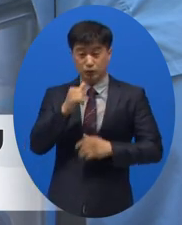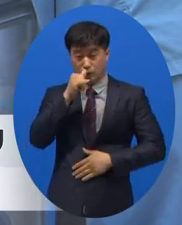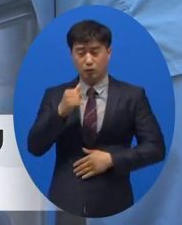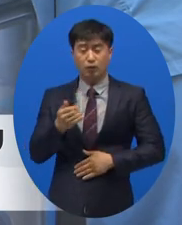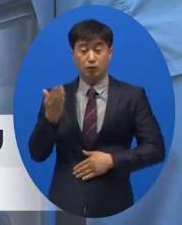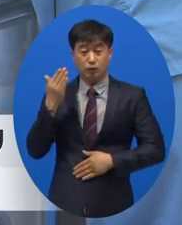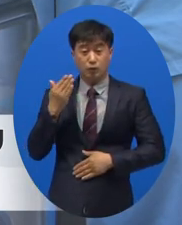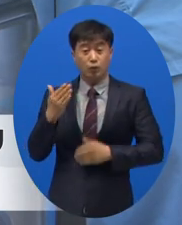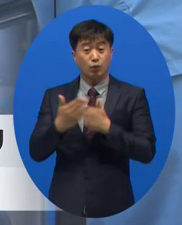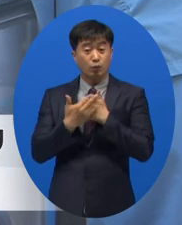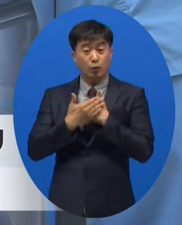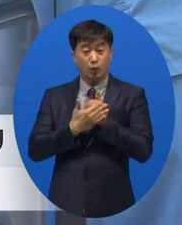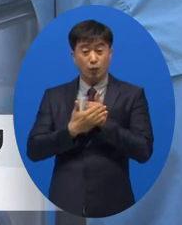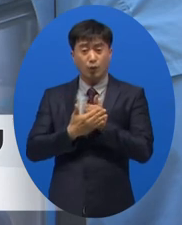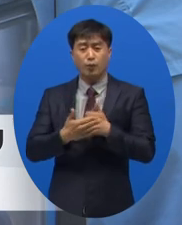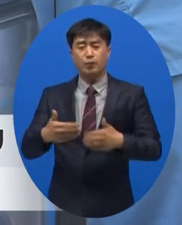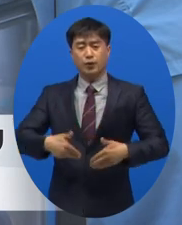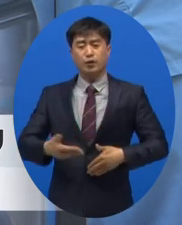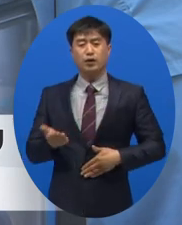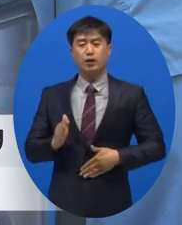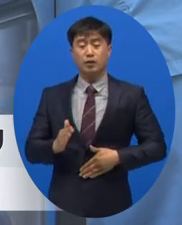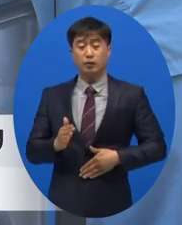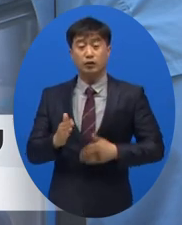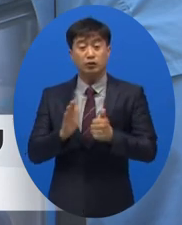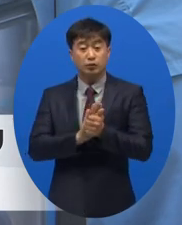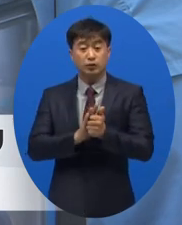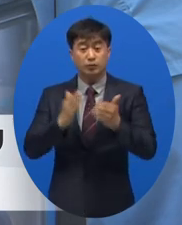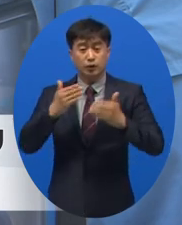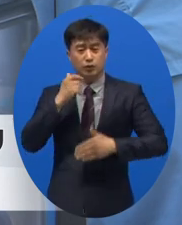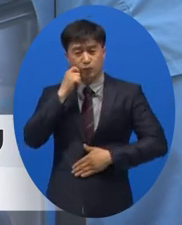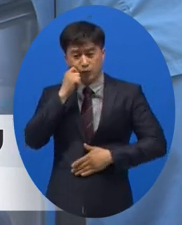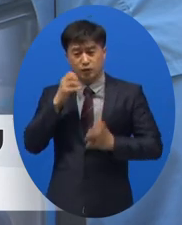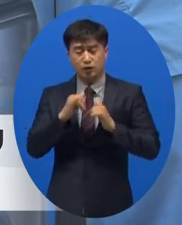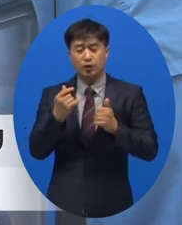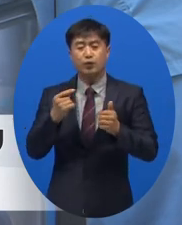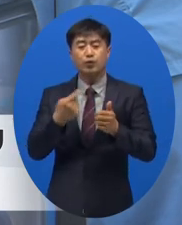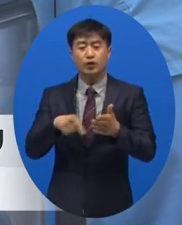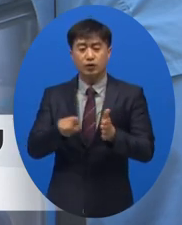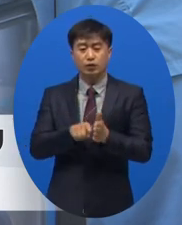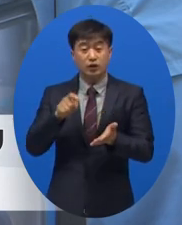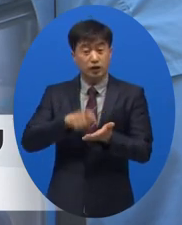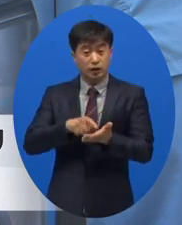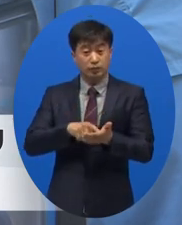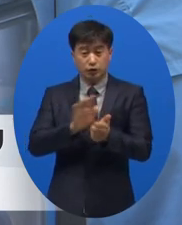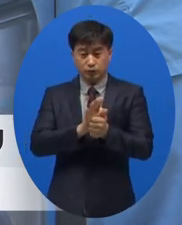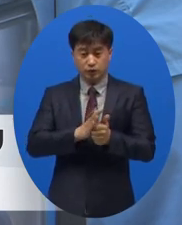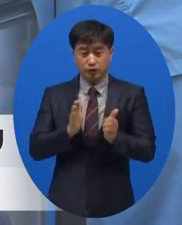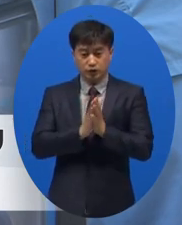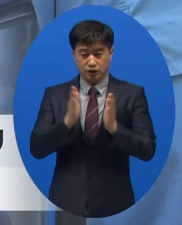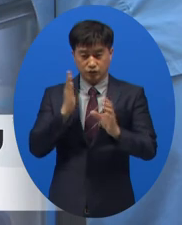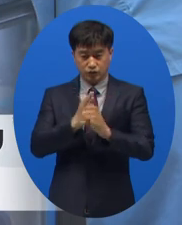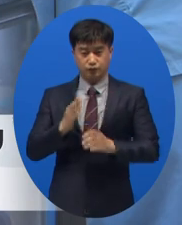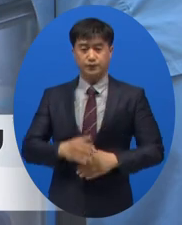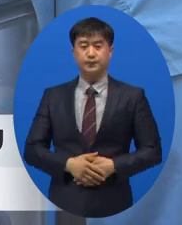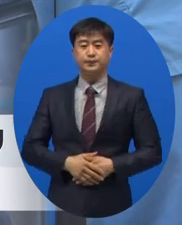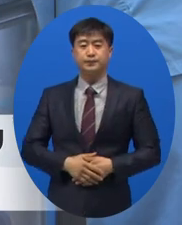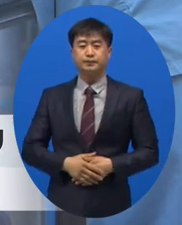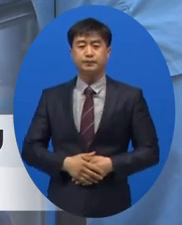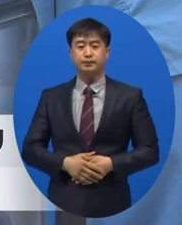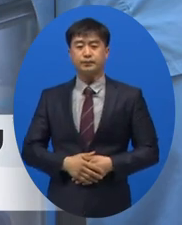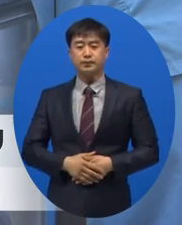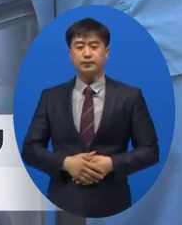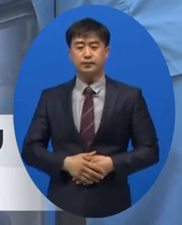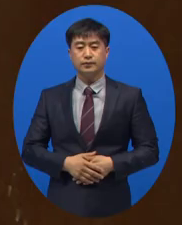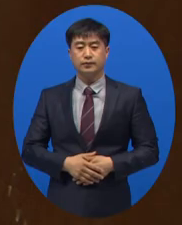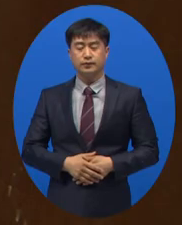필요하지만 기존 돌봄 서비스를 이용할 수 없는 도민들을 위해 경기도가 긴급 돌봄 서비스를 제공하고 있습니다. 최창순 기자가 현장 취재했습니다.